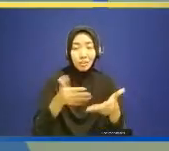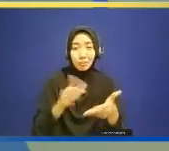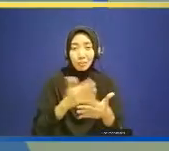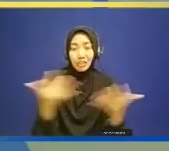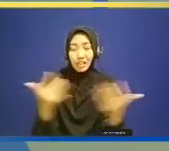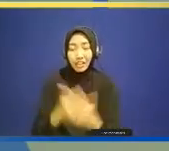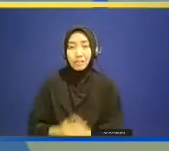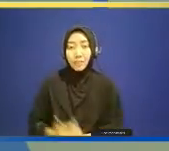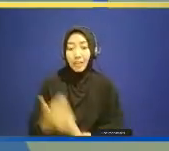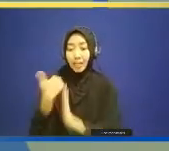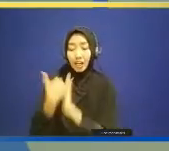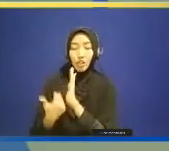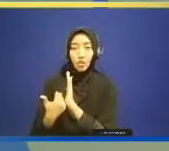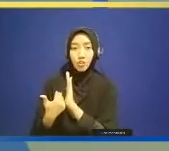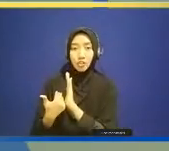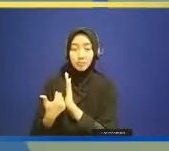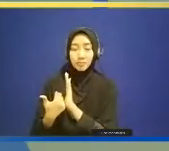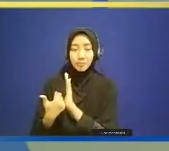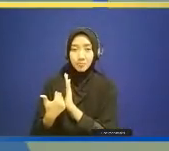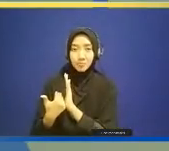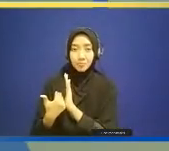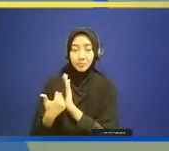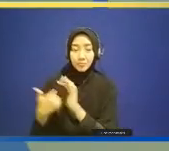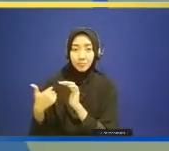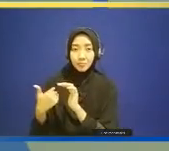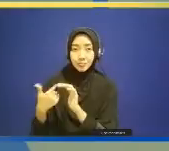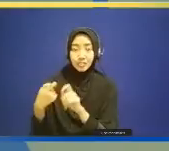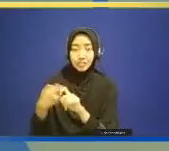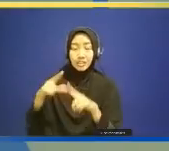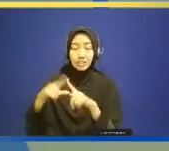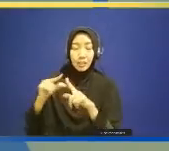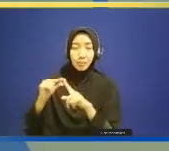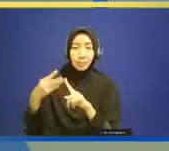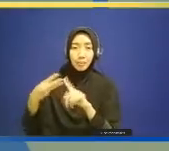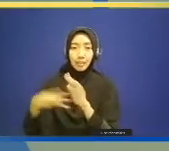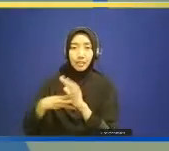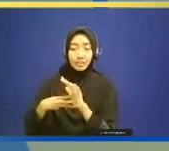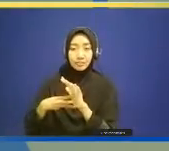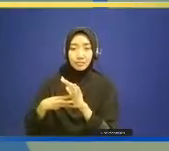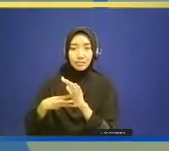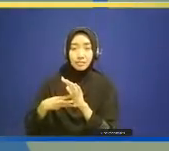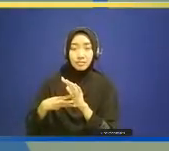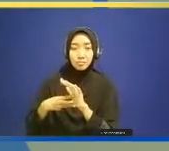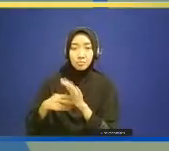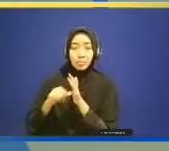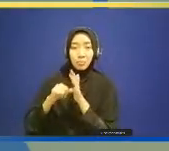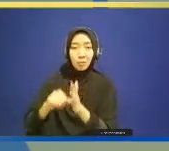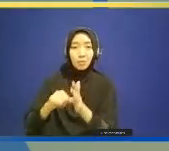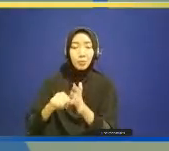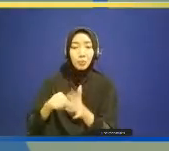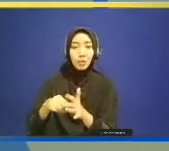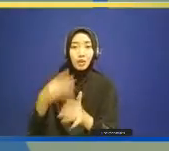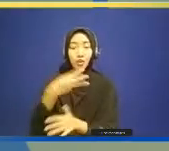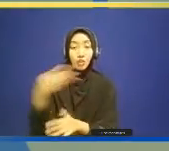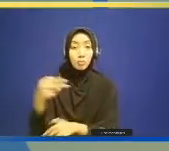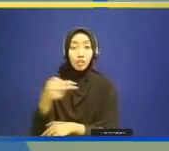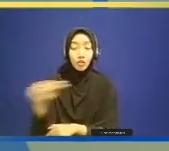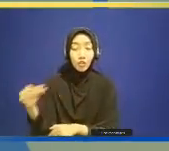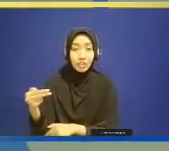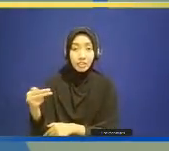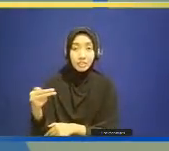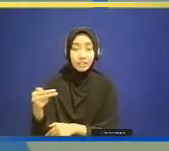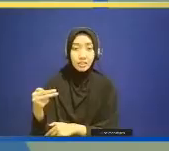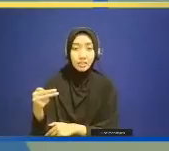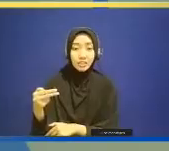lebih gerakan countercyclical melalui APBN telah dapat membantu perekonomian Indonesia sehingga